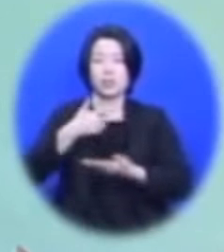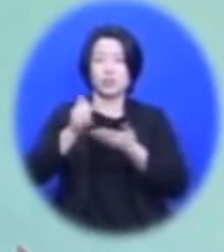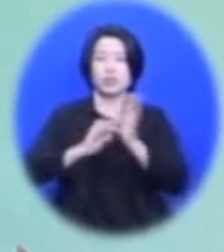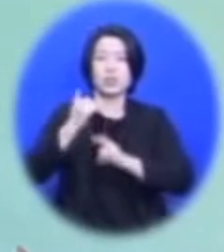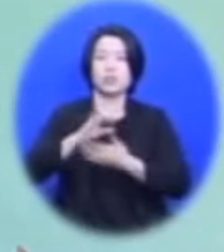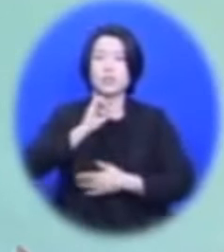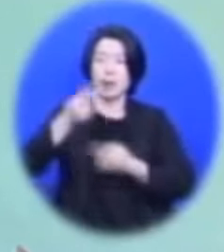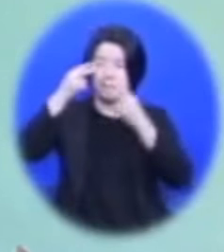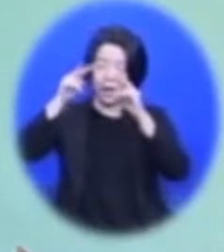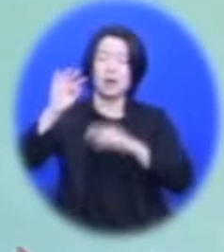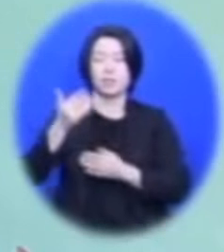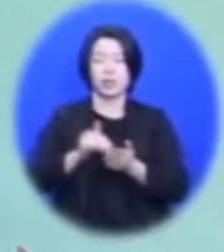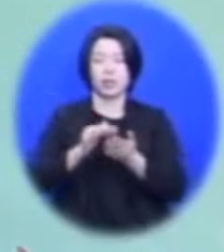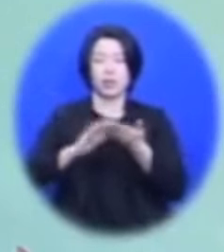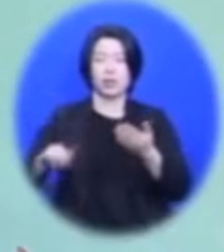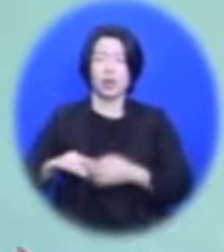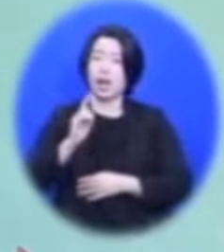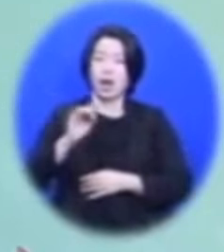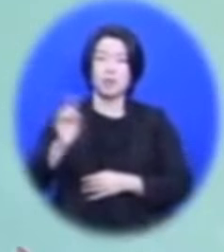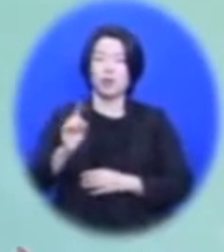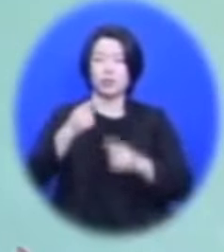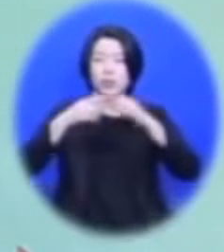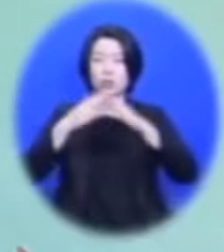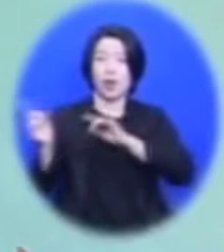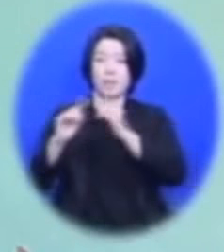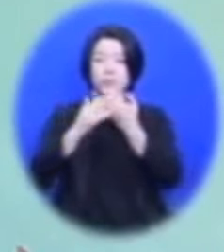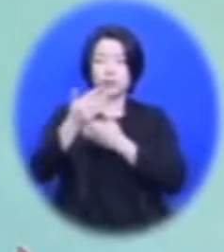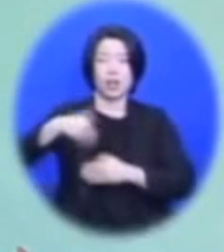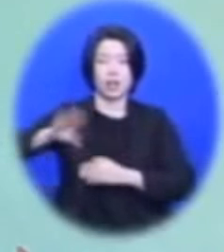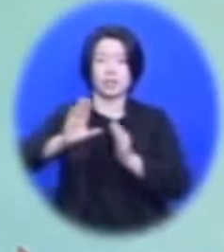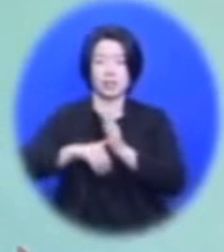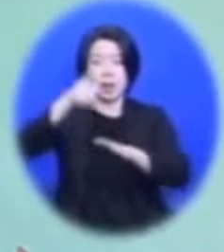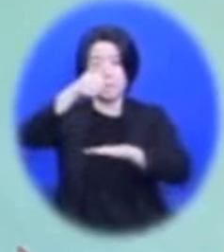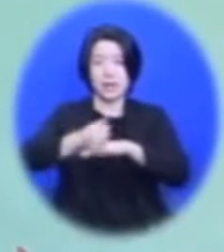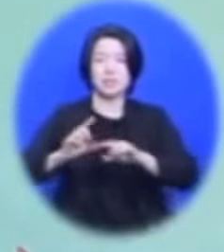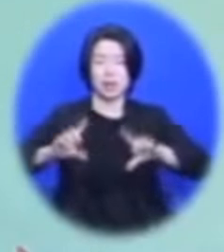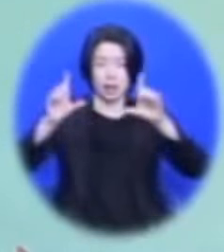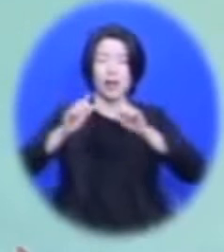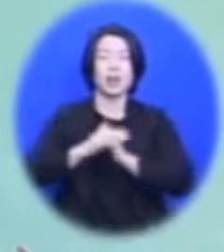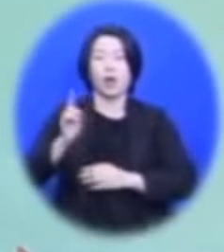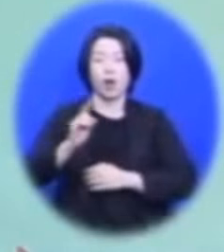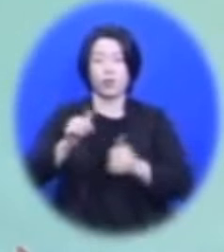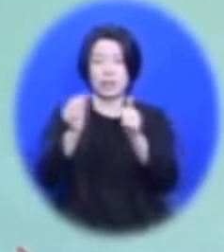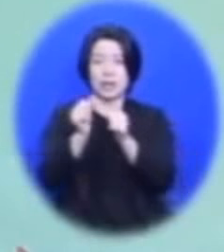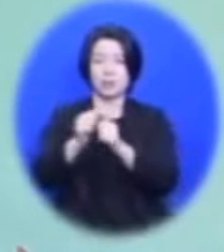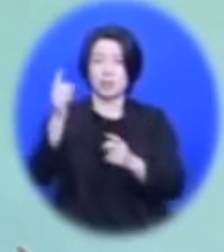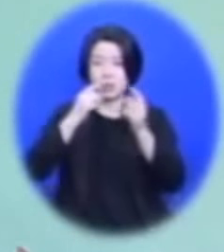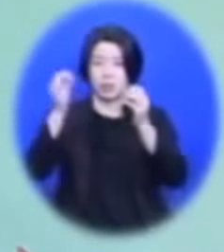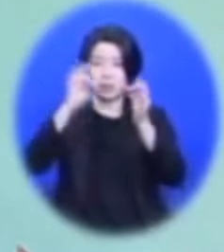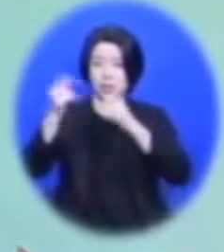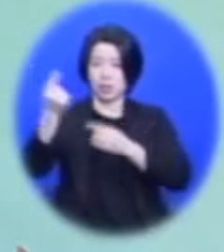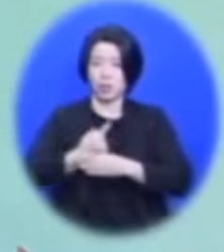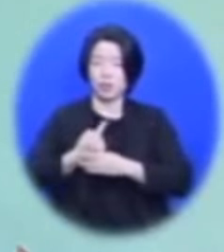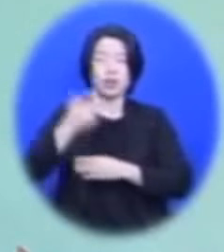것이고. 한 번은 어느 교회 부흥회를 갔었는데 부흥회 마지막 날 어느 남자분이 찾아오셔서